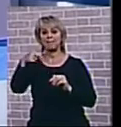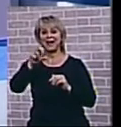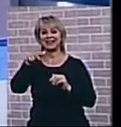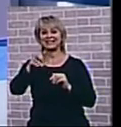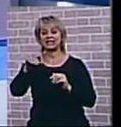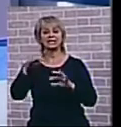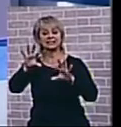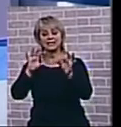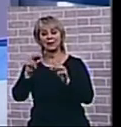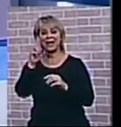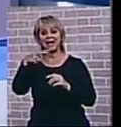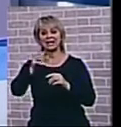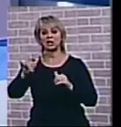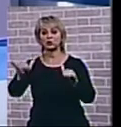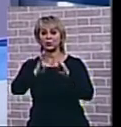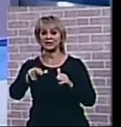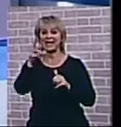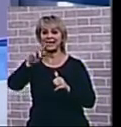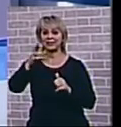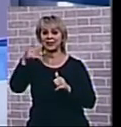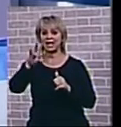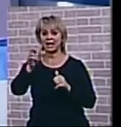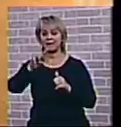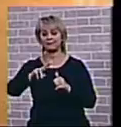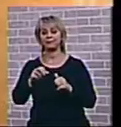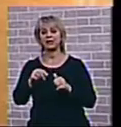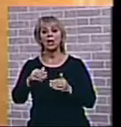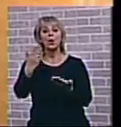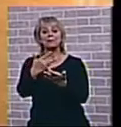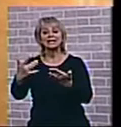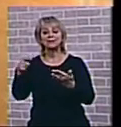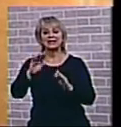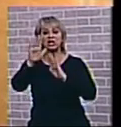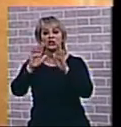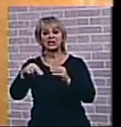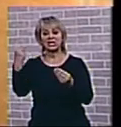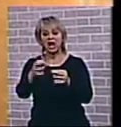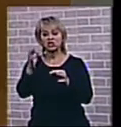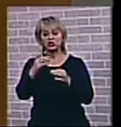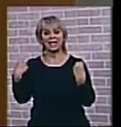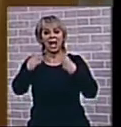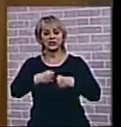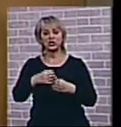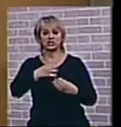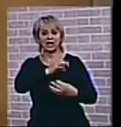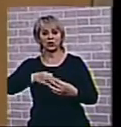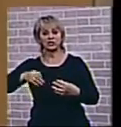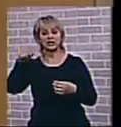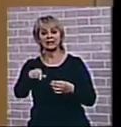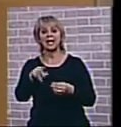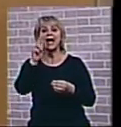из собрания Калининградского музея янтаря. Предметы интерьера, расшитая янтарем одежда, ювелирные украшения